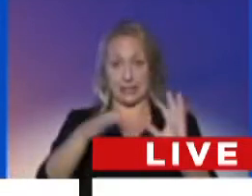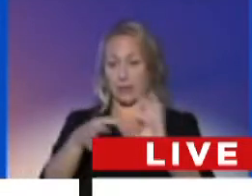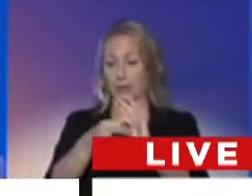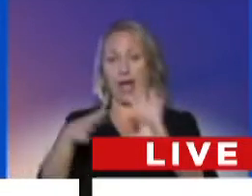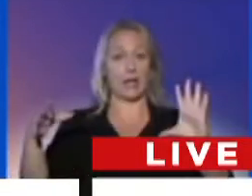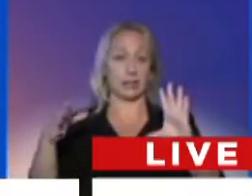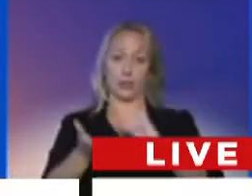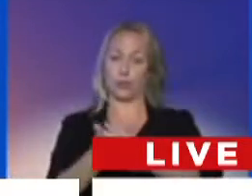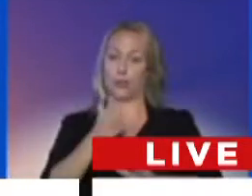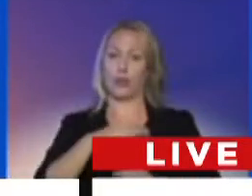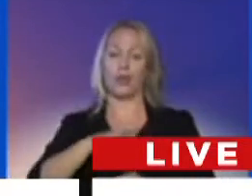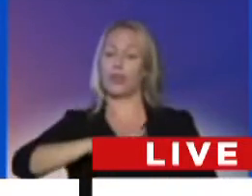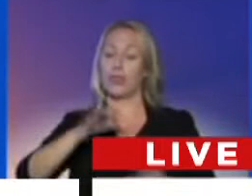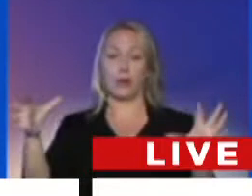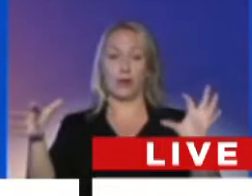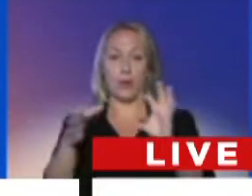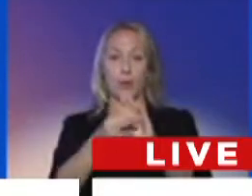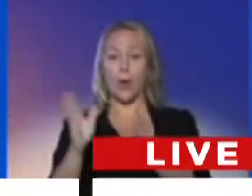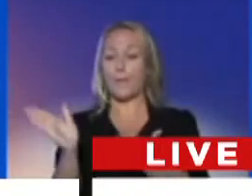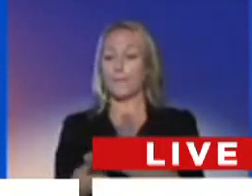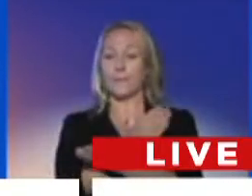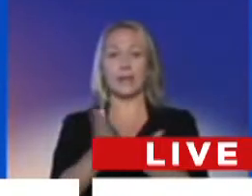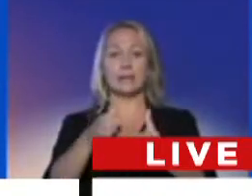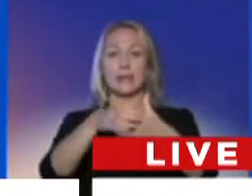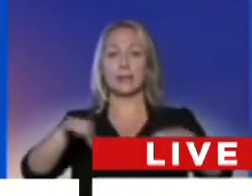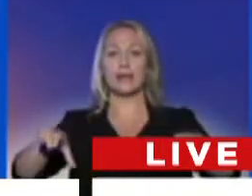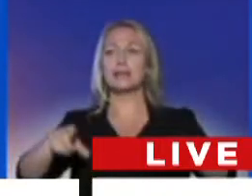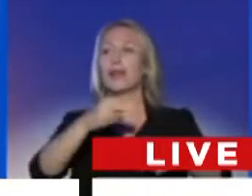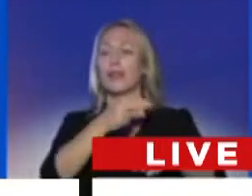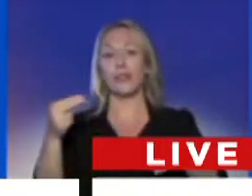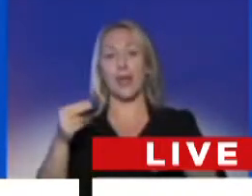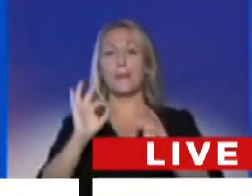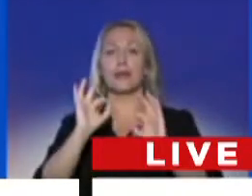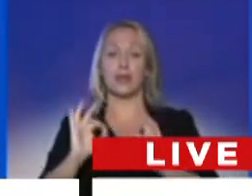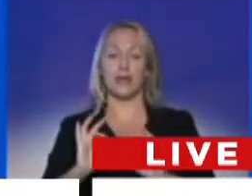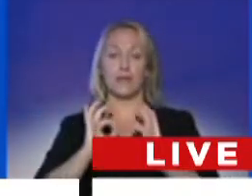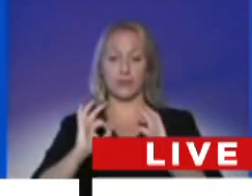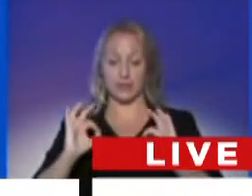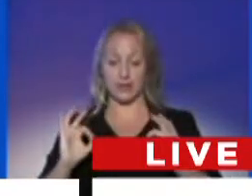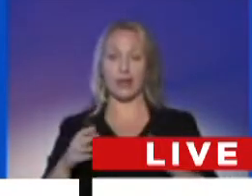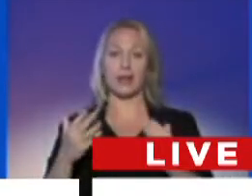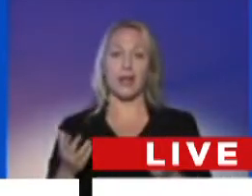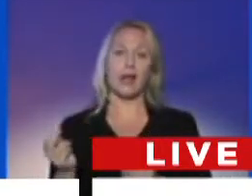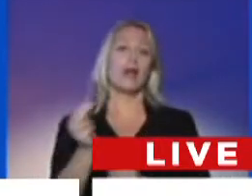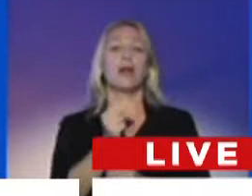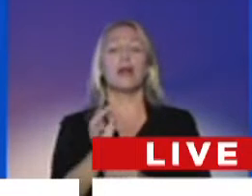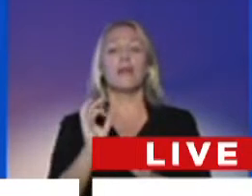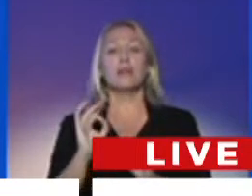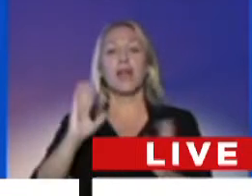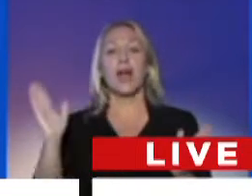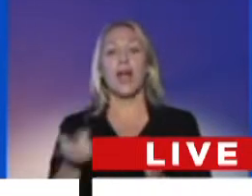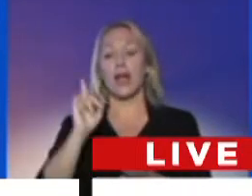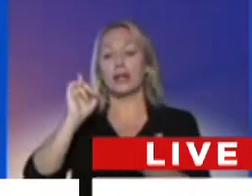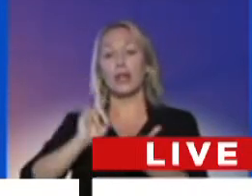Συντάγματος. Είναι δύο διακριτές ενότητες και προφανώς στα ζητήματα του εκλογικού